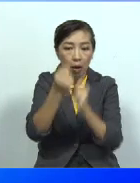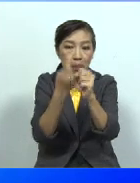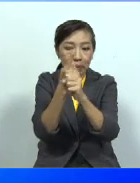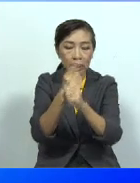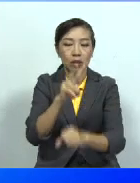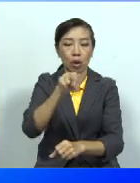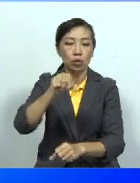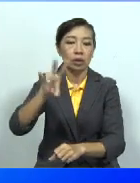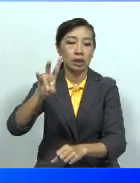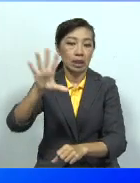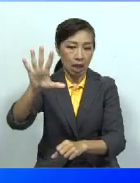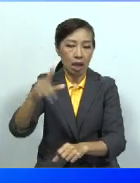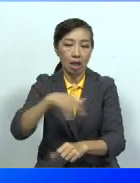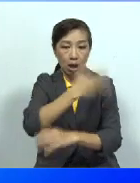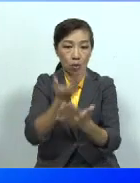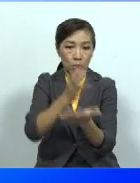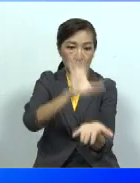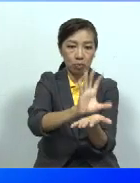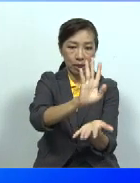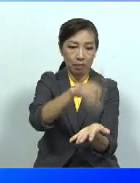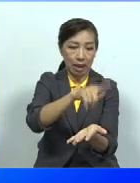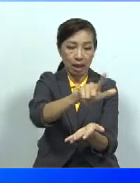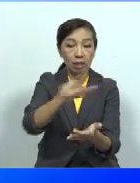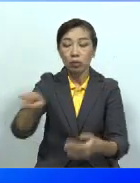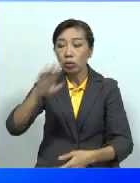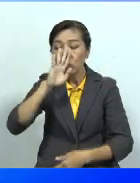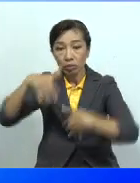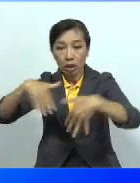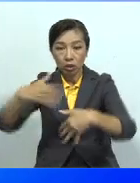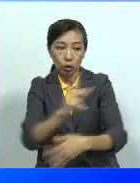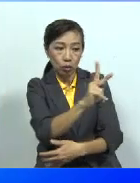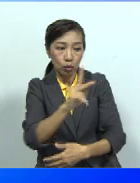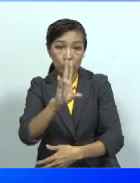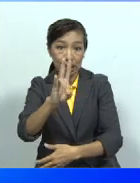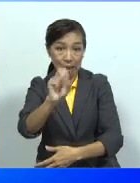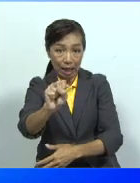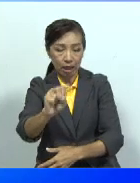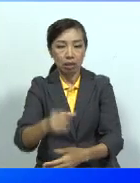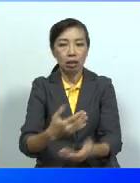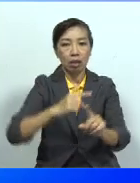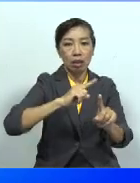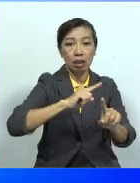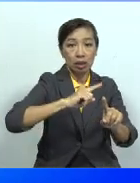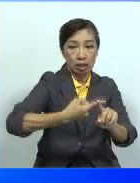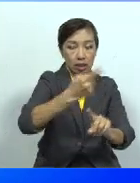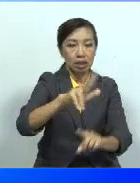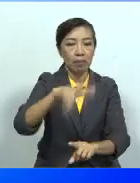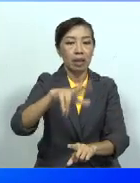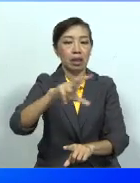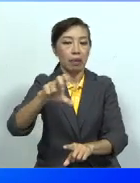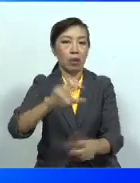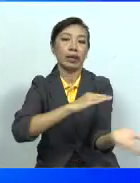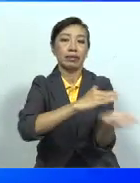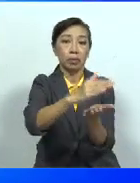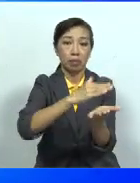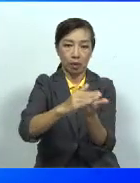งเงินรวม 4,000 ล้านบาทซึ่งถ้ากู้ 700,000 บาทจะผ่อนชำระเดือนละ 3,300 บาทใน4ปีแร